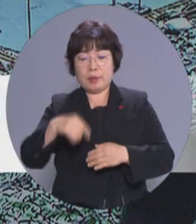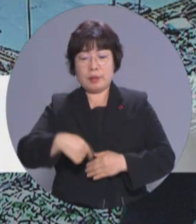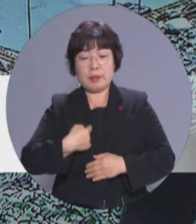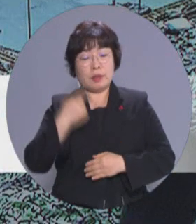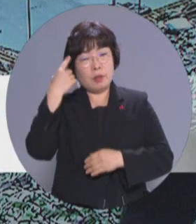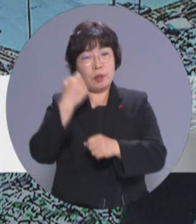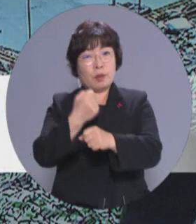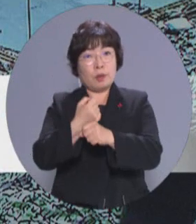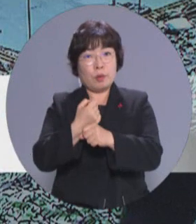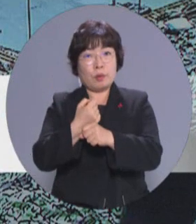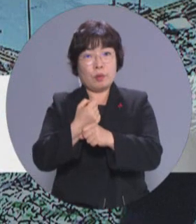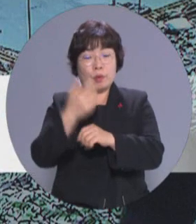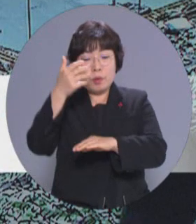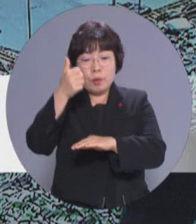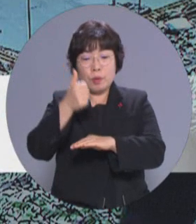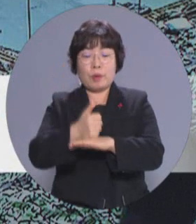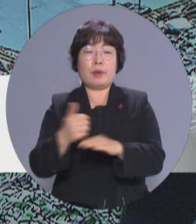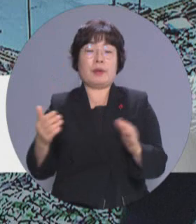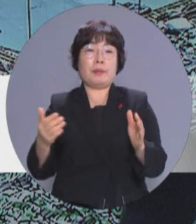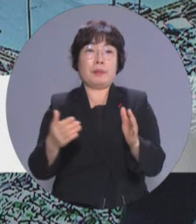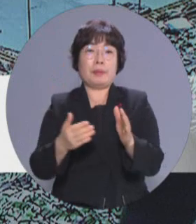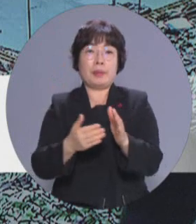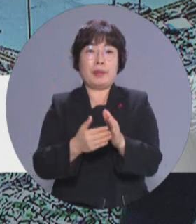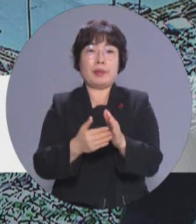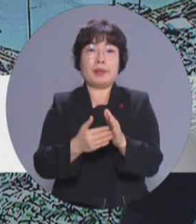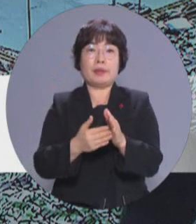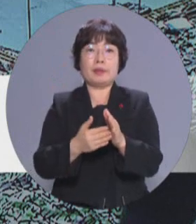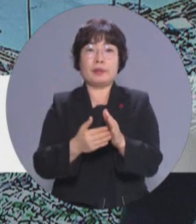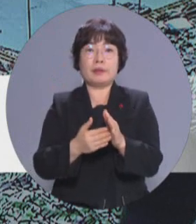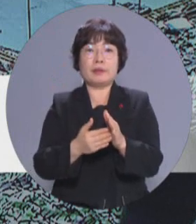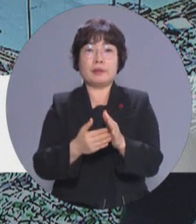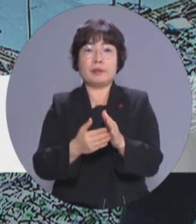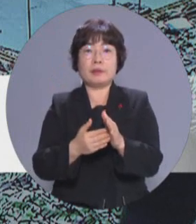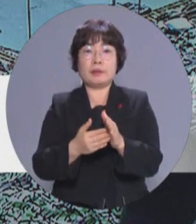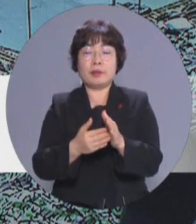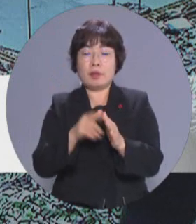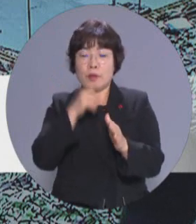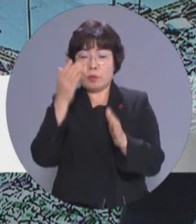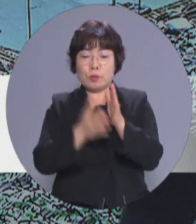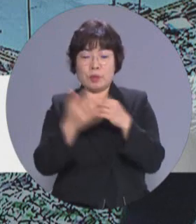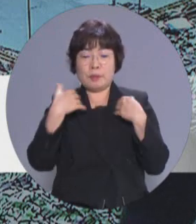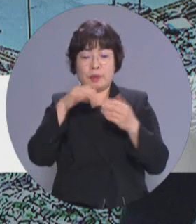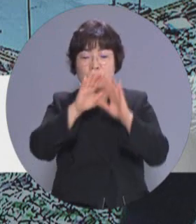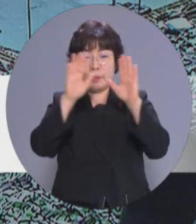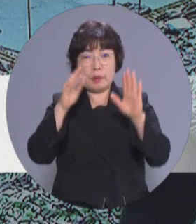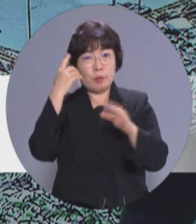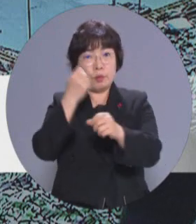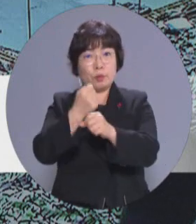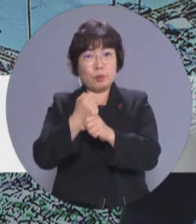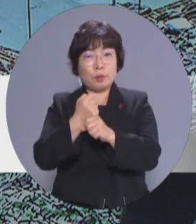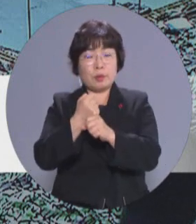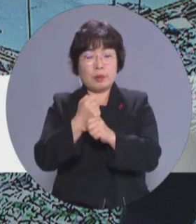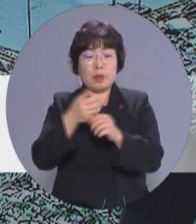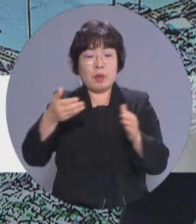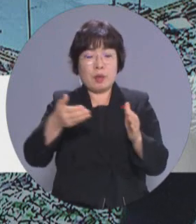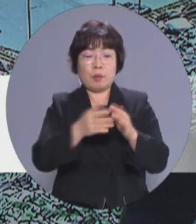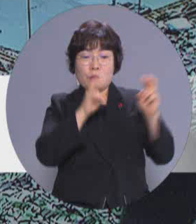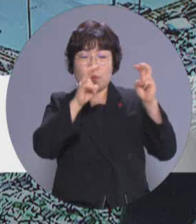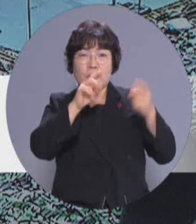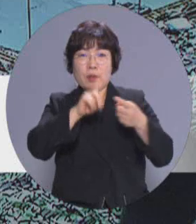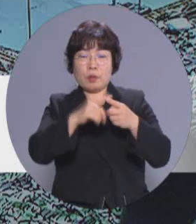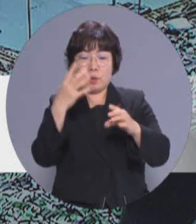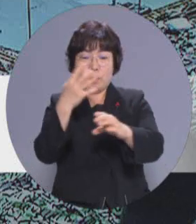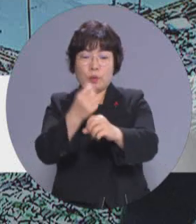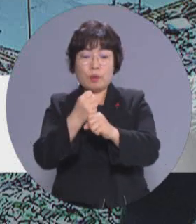자체적으로 추진한 사후활용 용역이 마무리됐습니다 여수시는 박람회장 개발을 맡고 있는 항만공사의